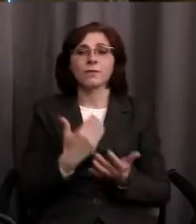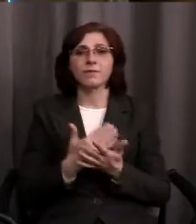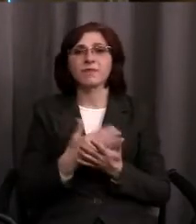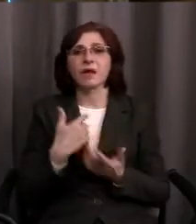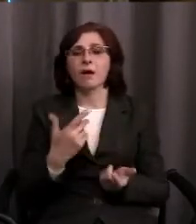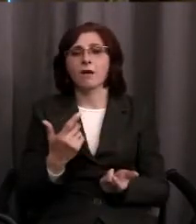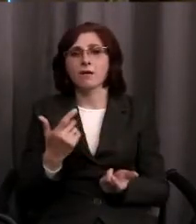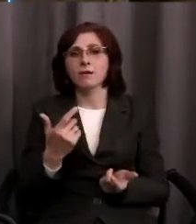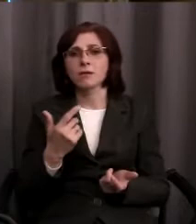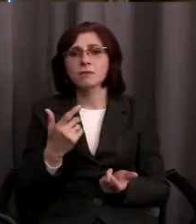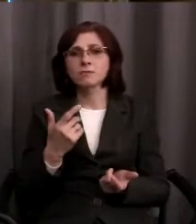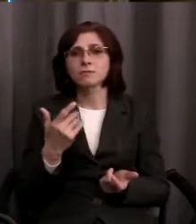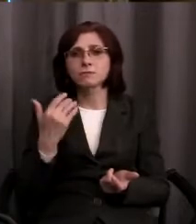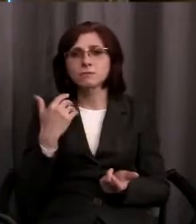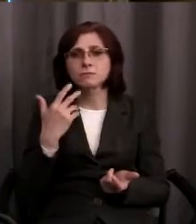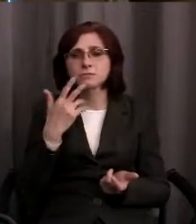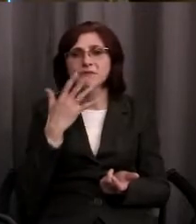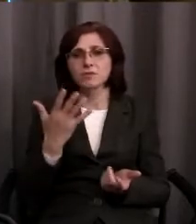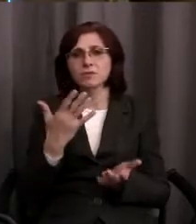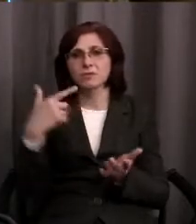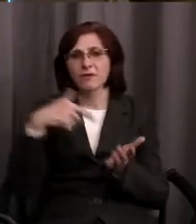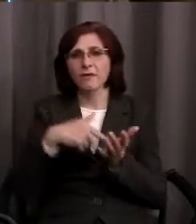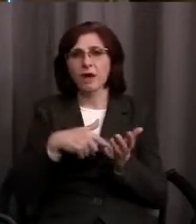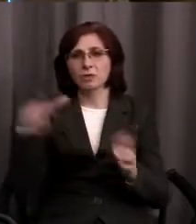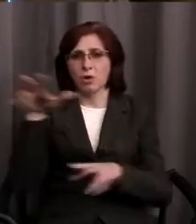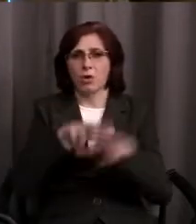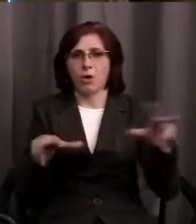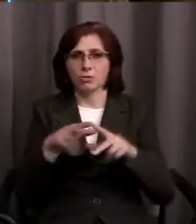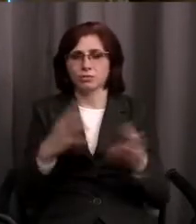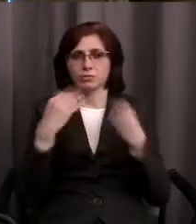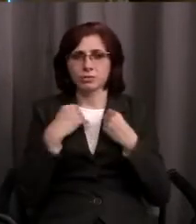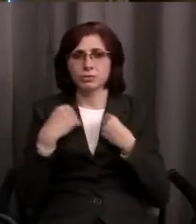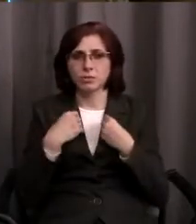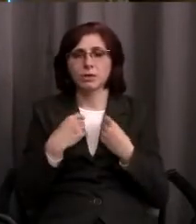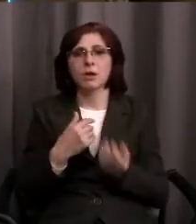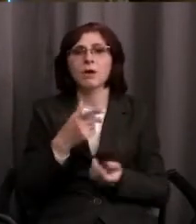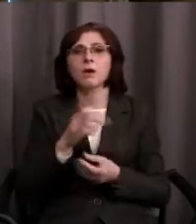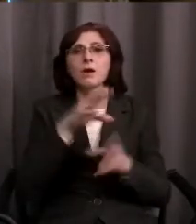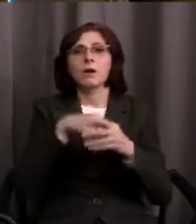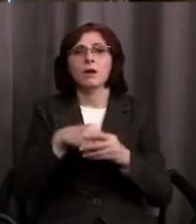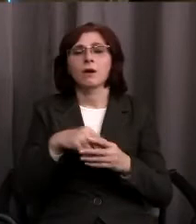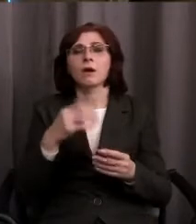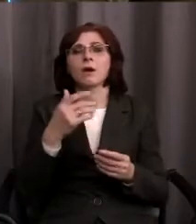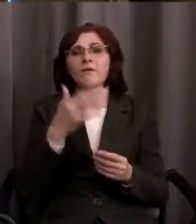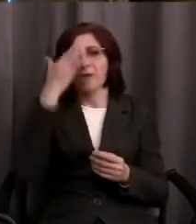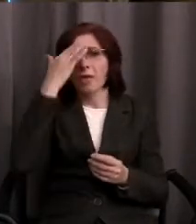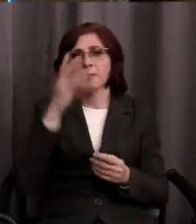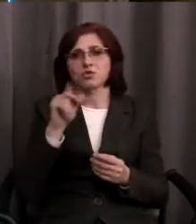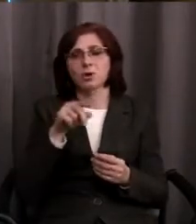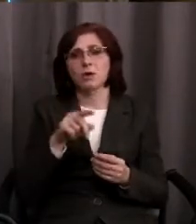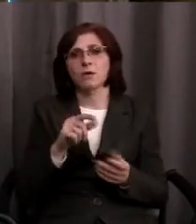I jak gdyby przyjęliśmy ponad 2000 rodzin. W związku z czym wiemy,